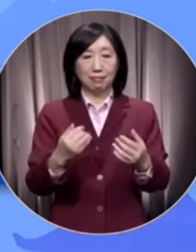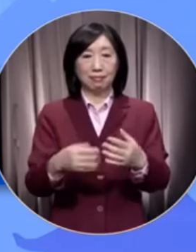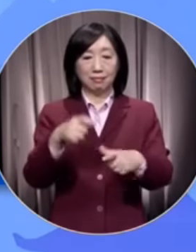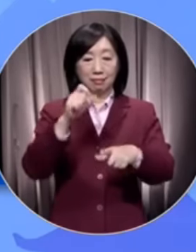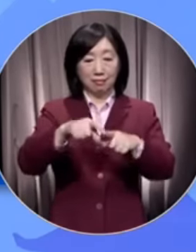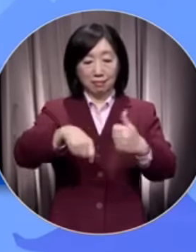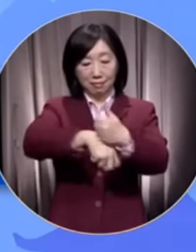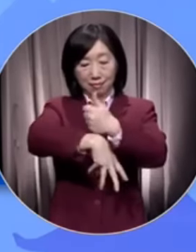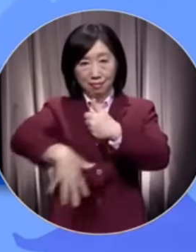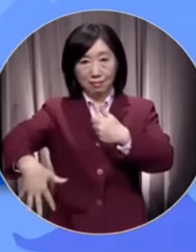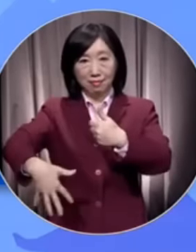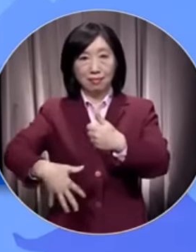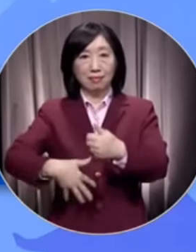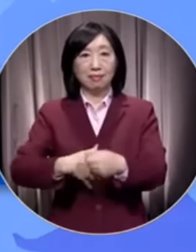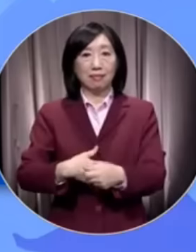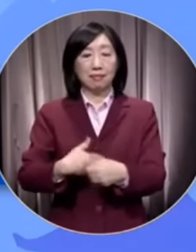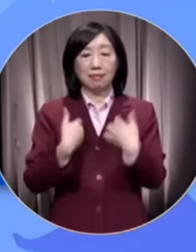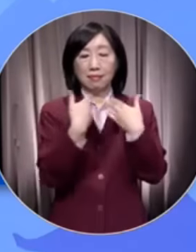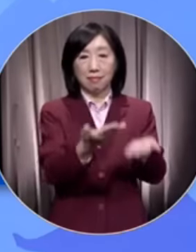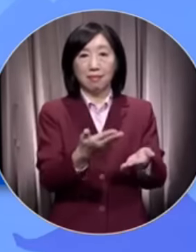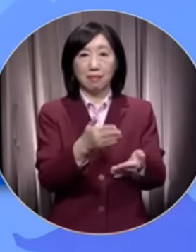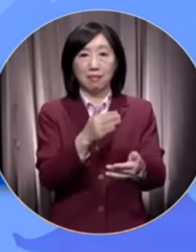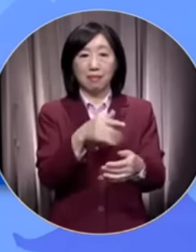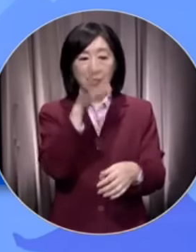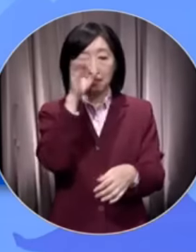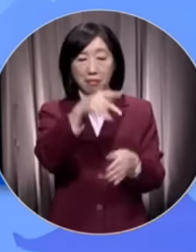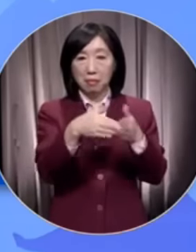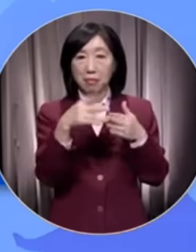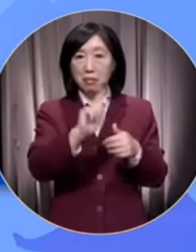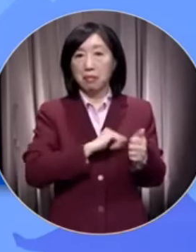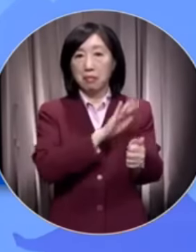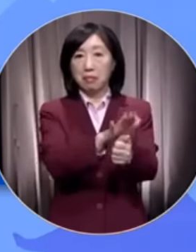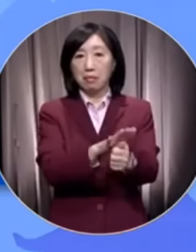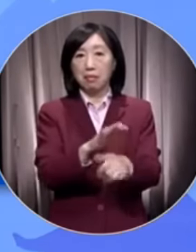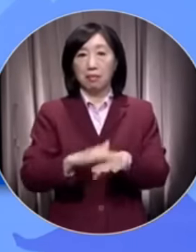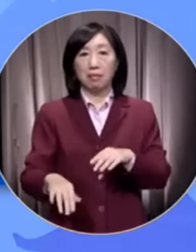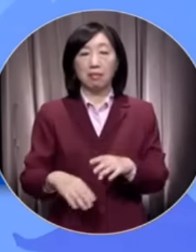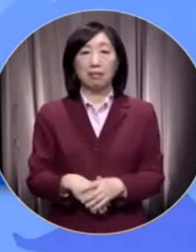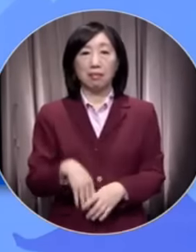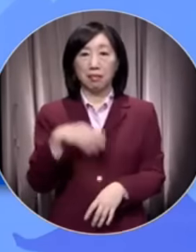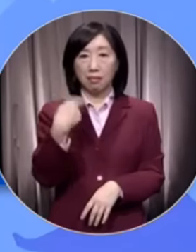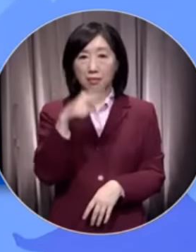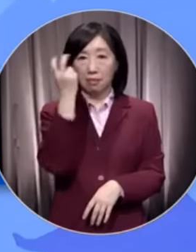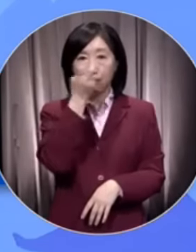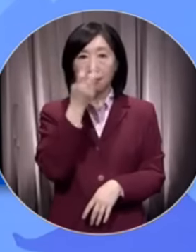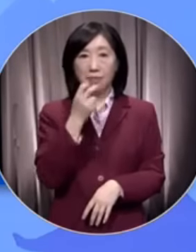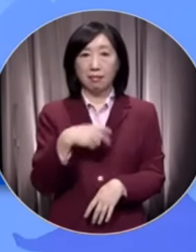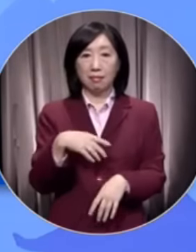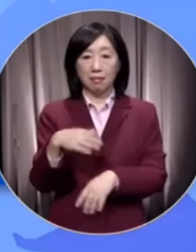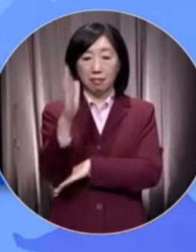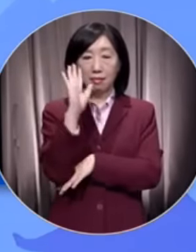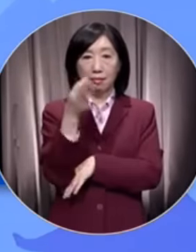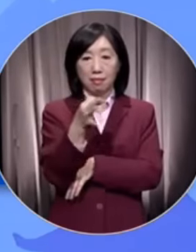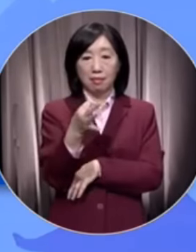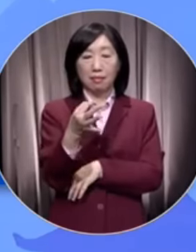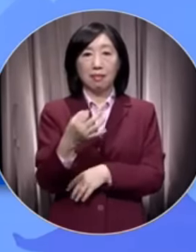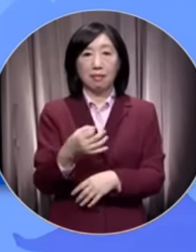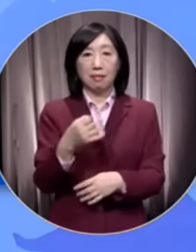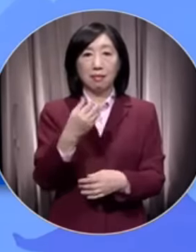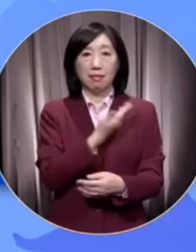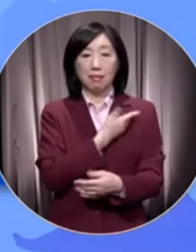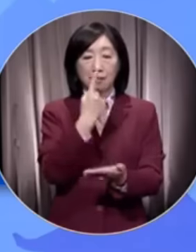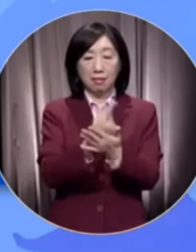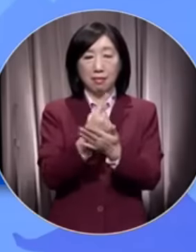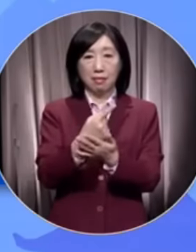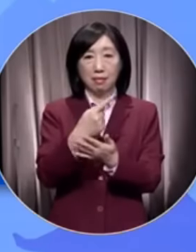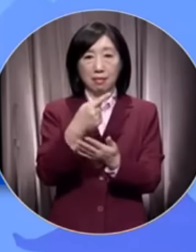面，提供他们必要的协助。我们还会检讨政府的财政纪律，让每一块钱都